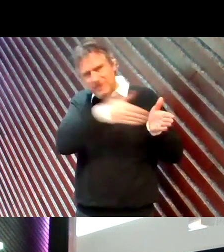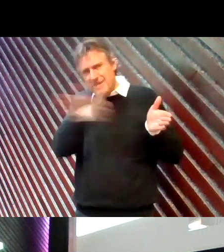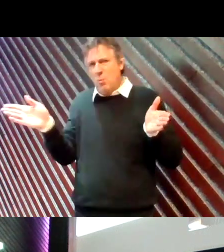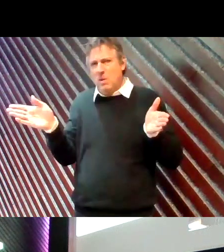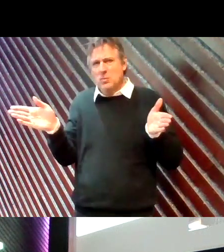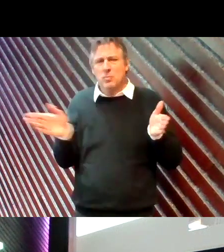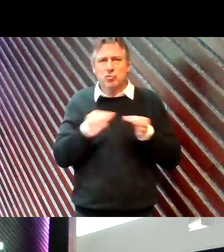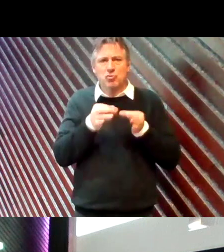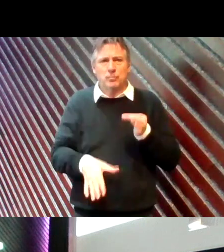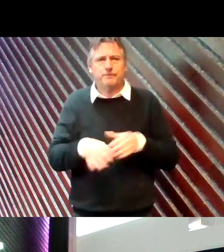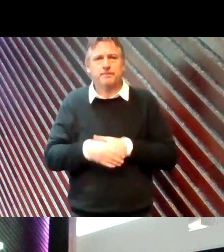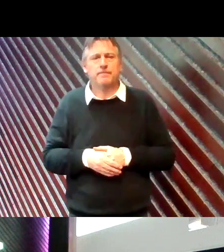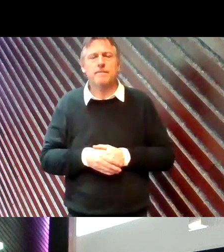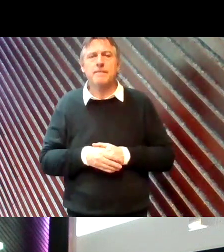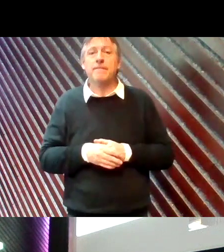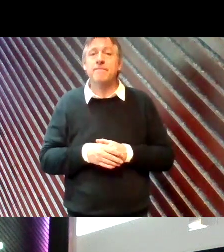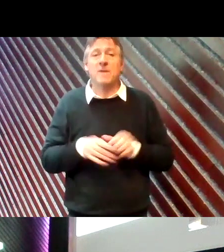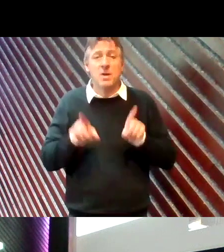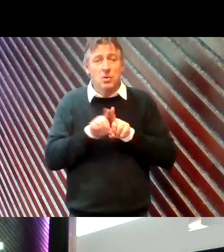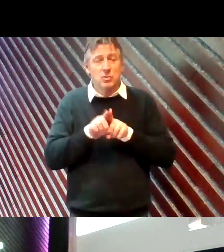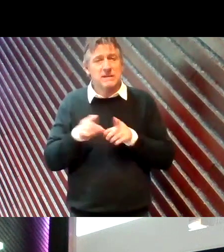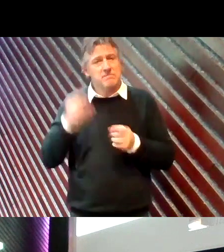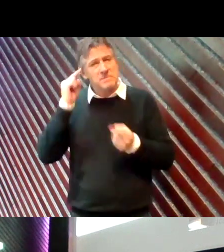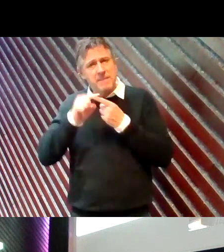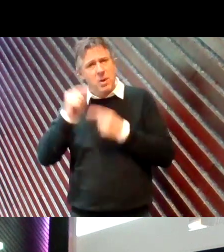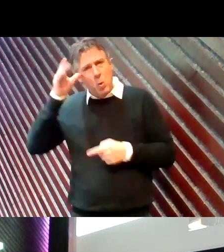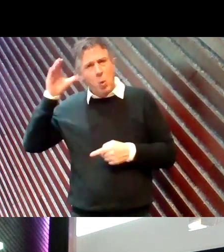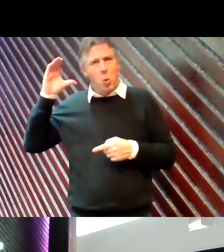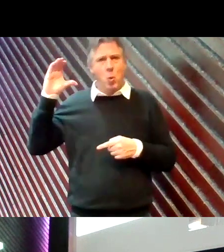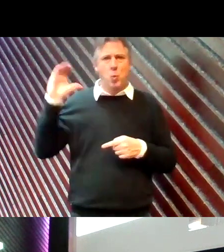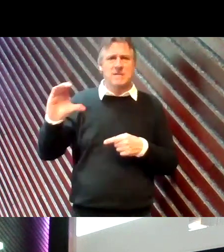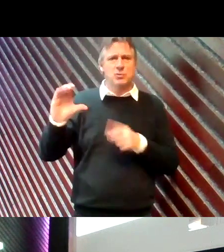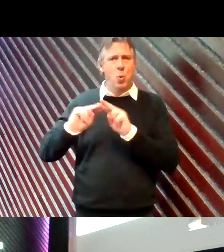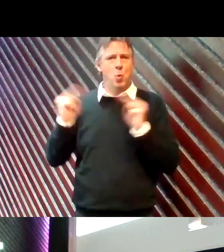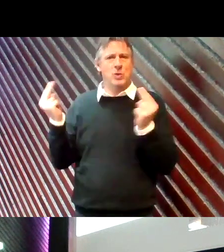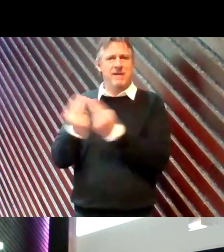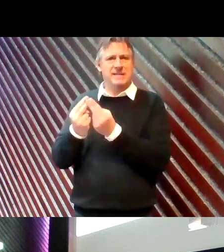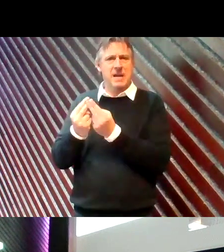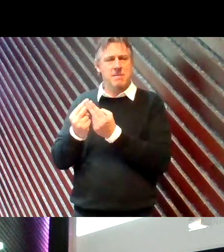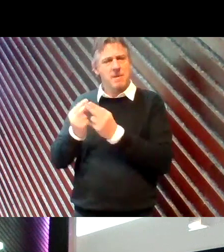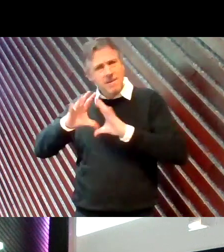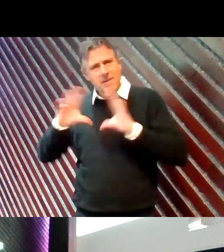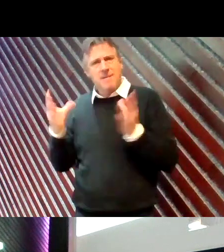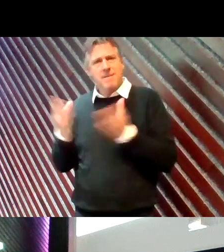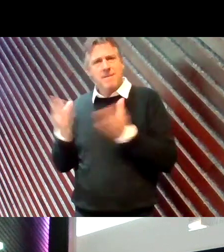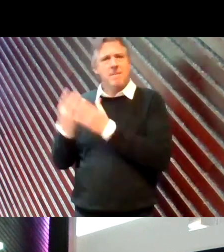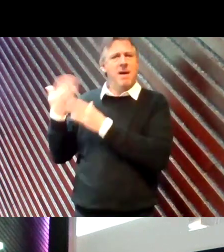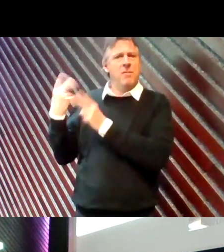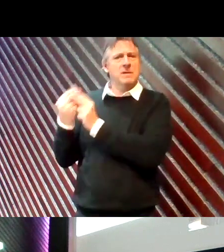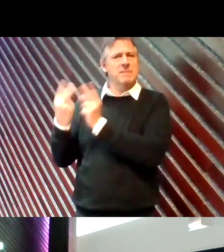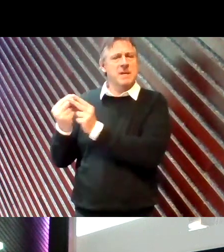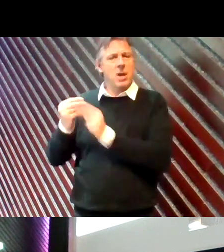axe qui est vraiment autour de la conception universelle on en a parlé tout à l'heure la conception universelle c'est